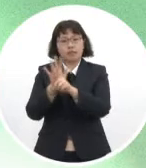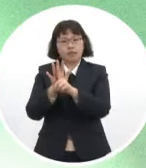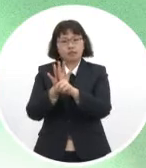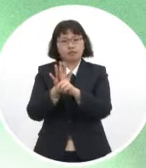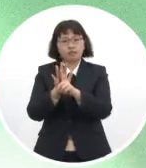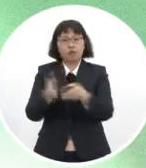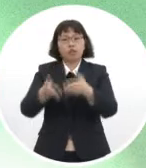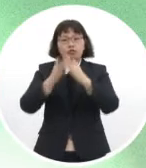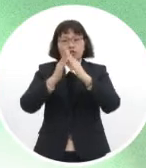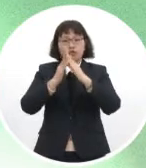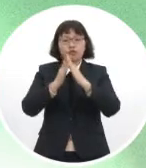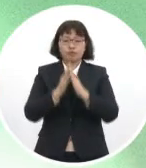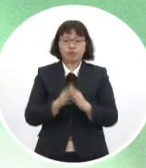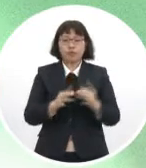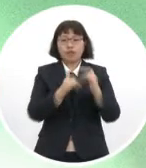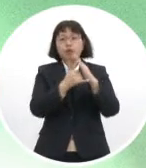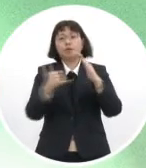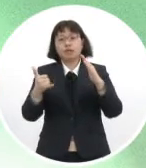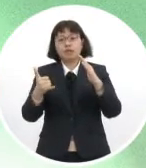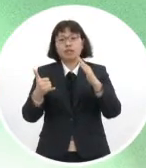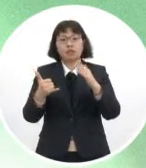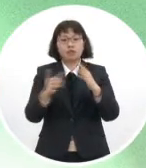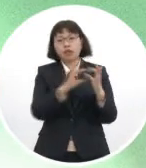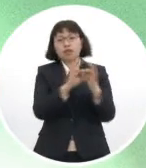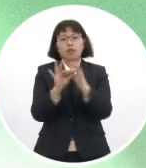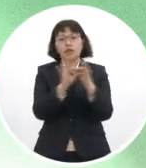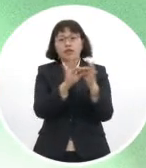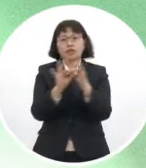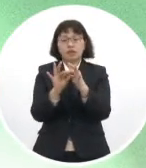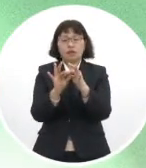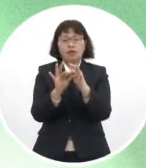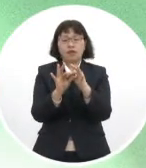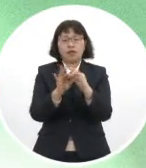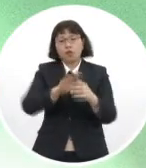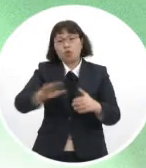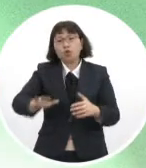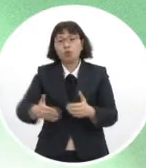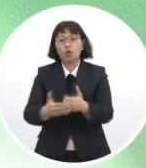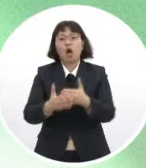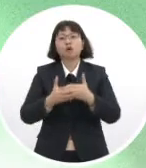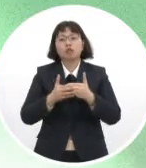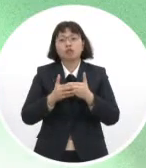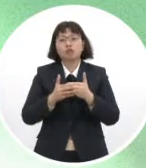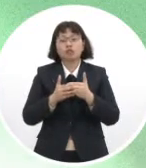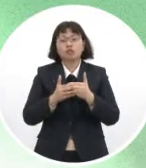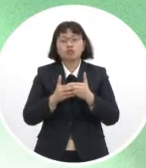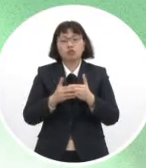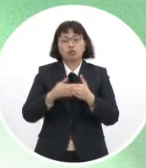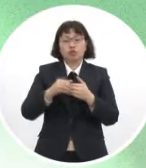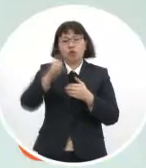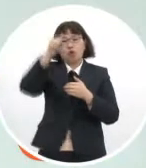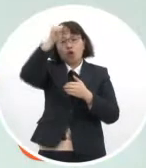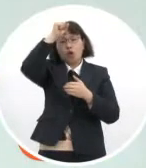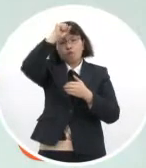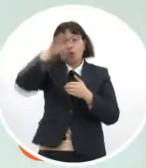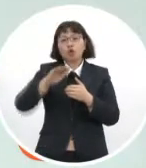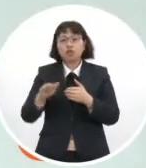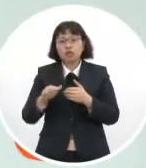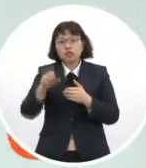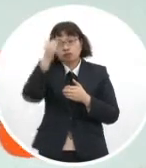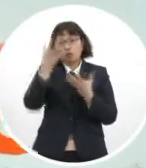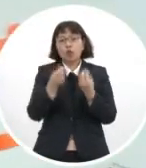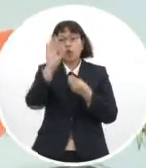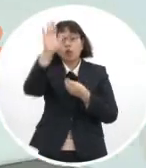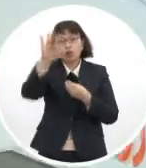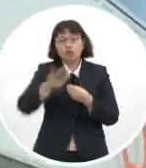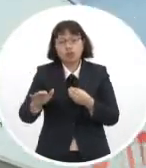員が医療機関と連携して病気の子どもを預かる病児・病後児保育促進モデル事業を瀬